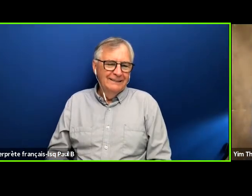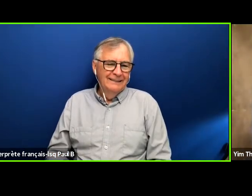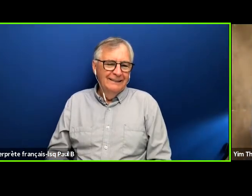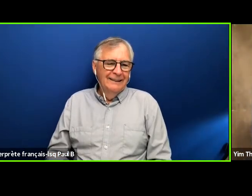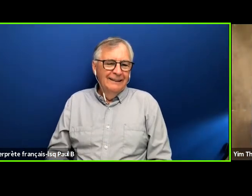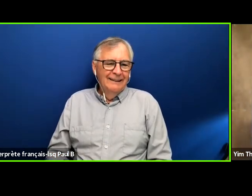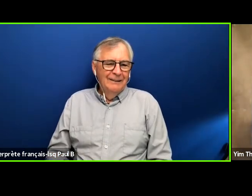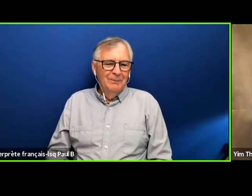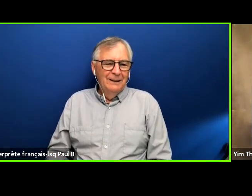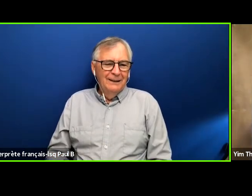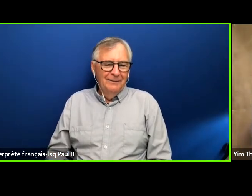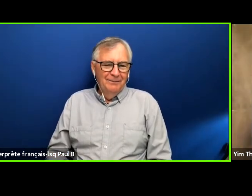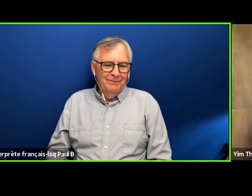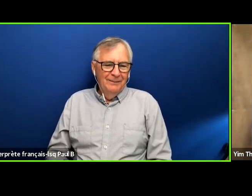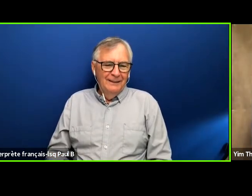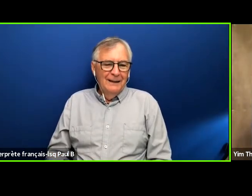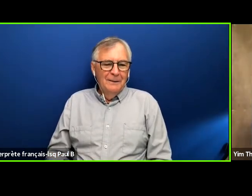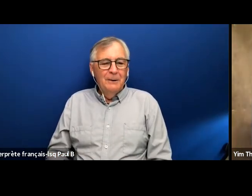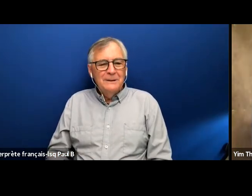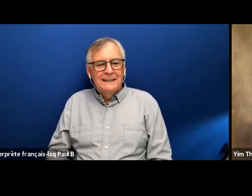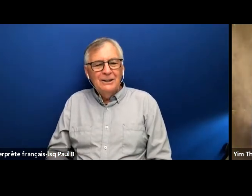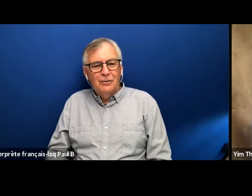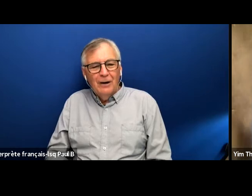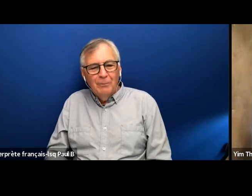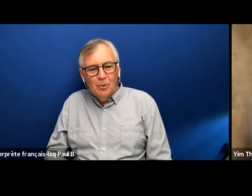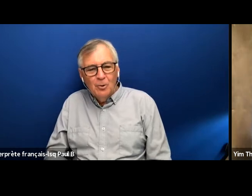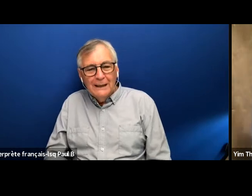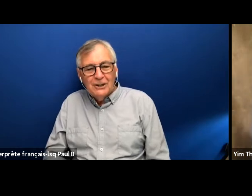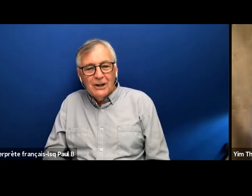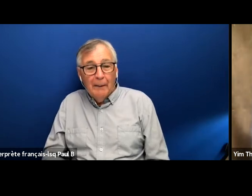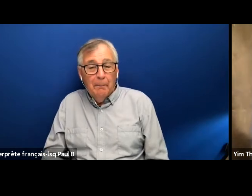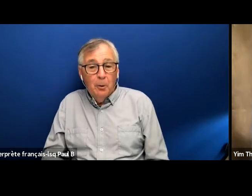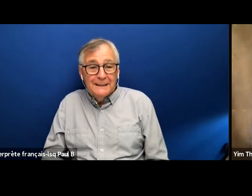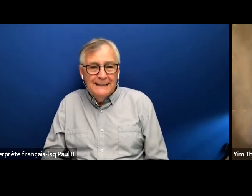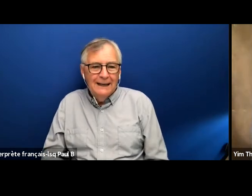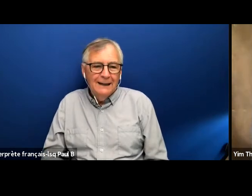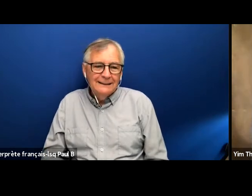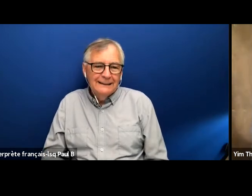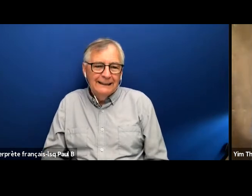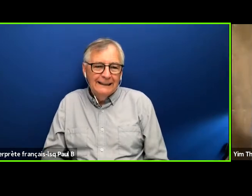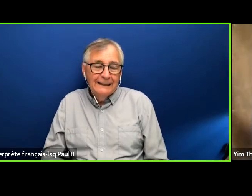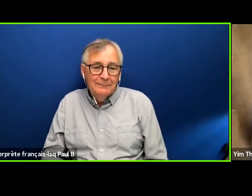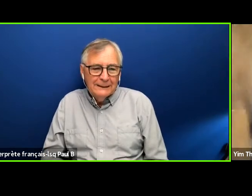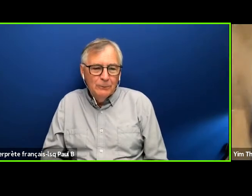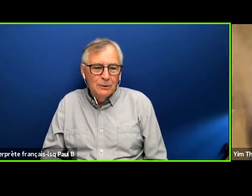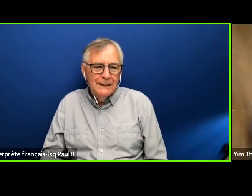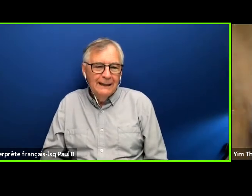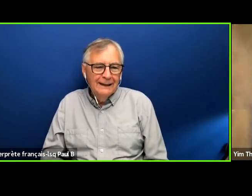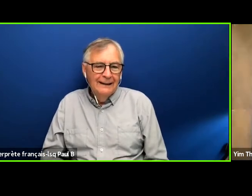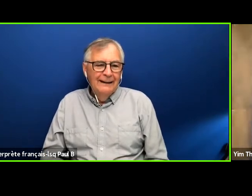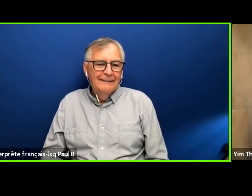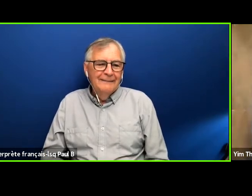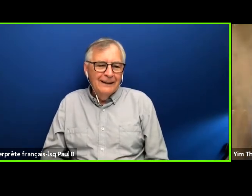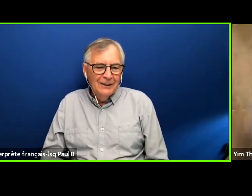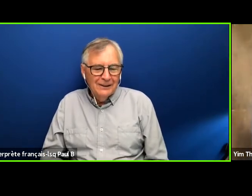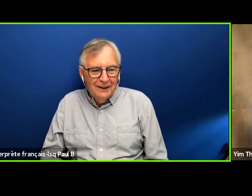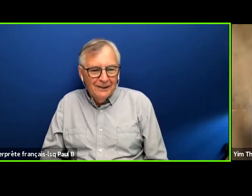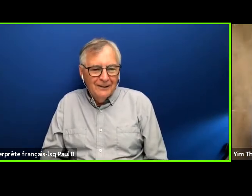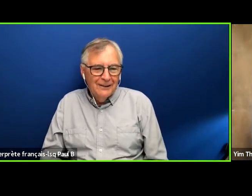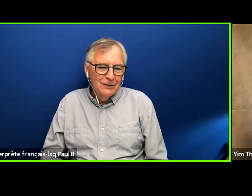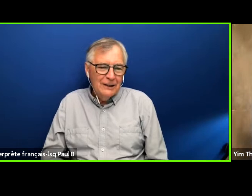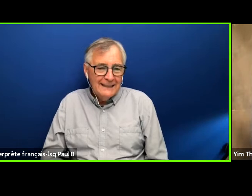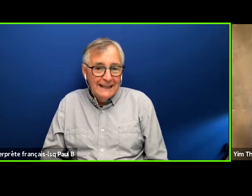c'est ouais. Ça. OK, je ne sais pas s'il y avait... Et aussi, je vois beaucoup les gens petits, hein? C'était des petites mosaïques. Ah, c'est oui.